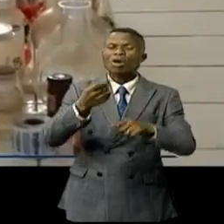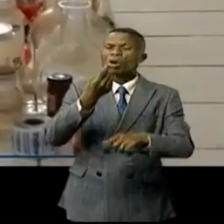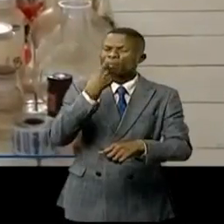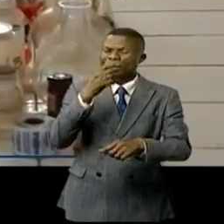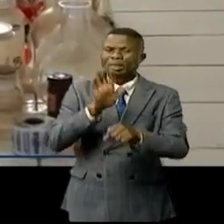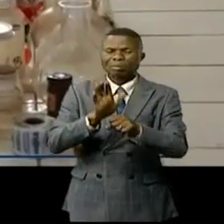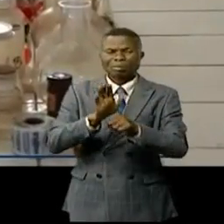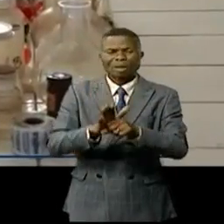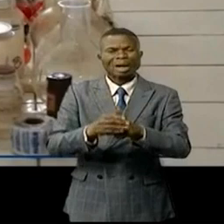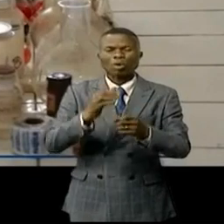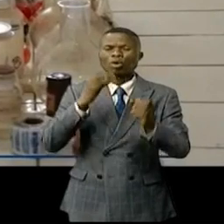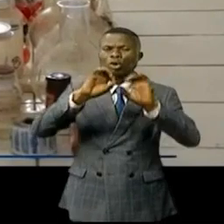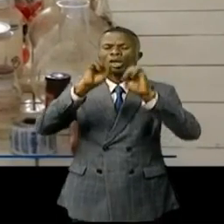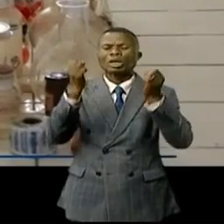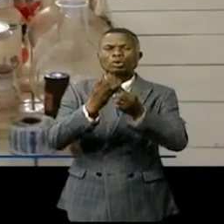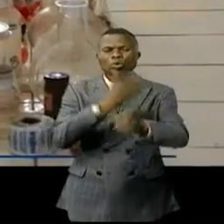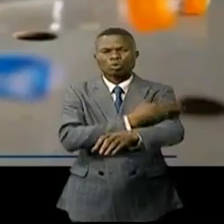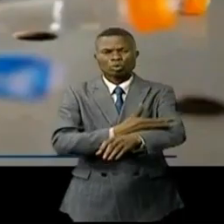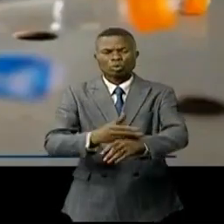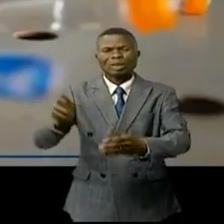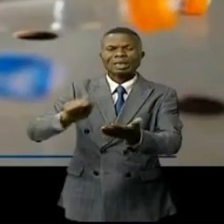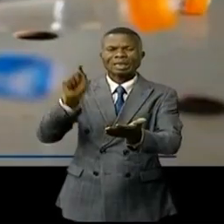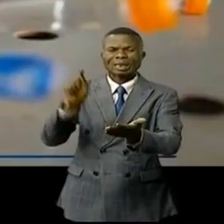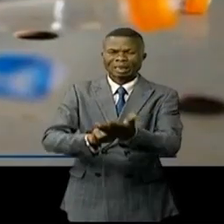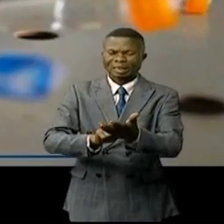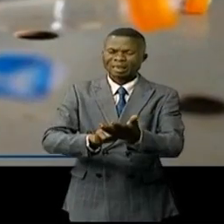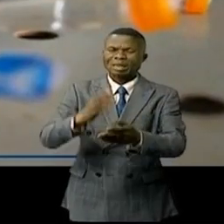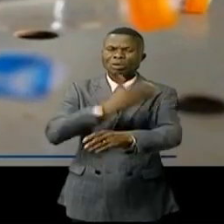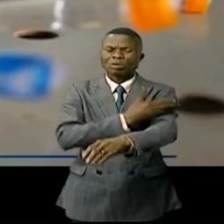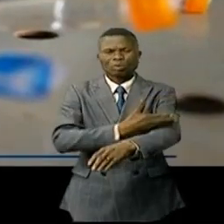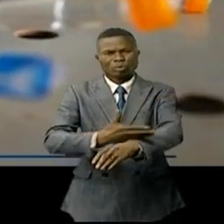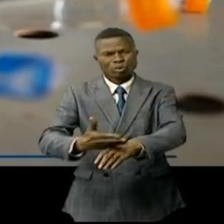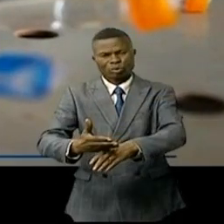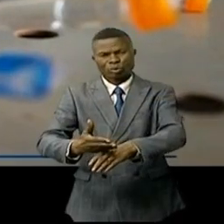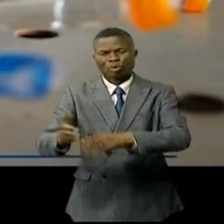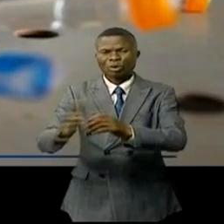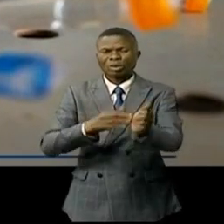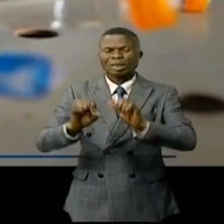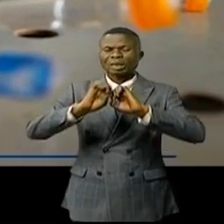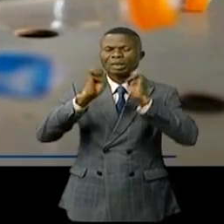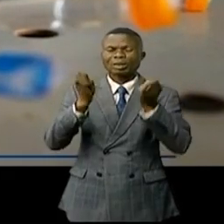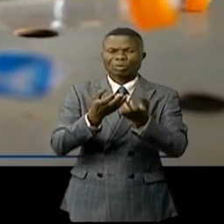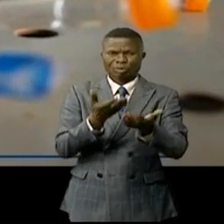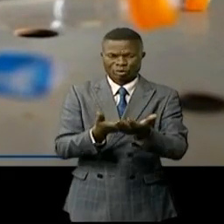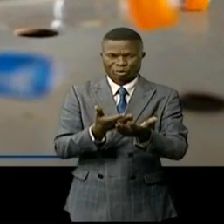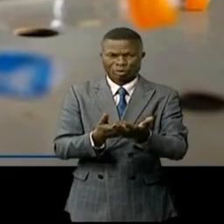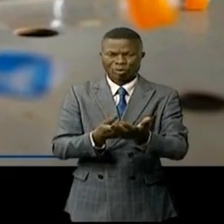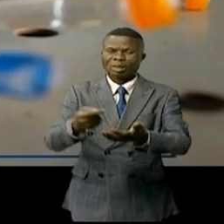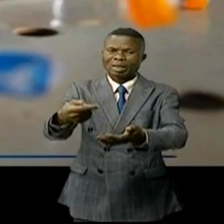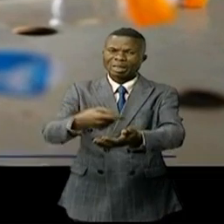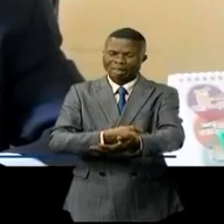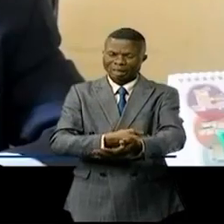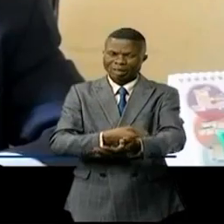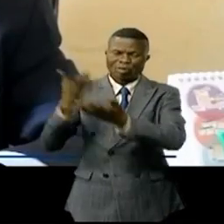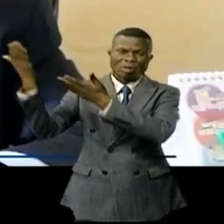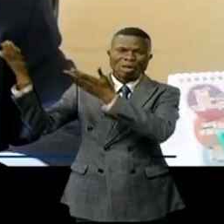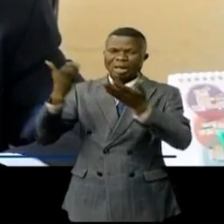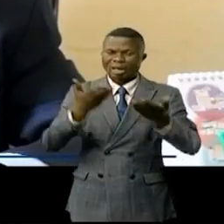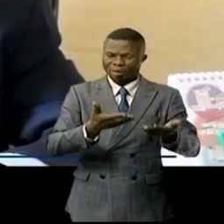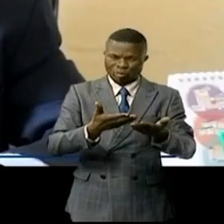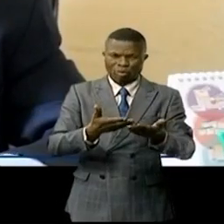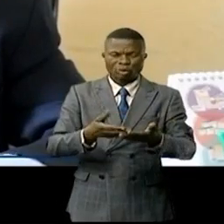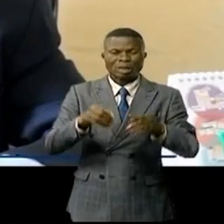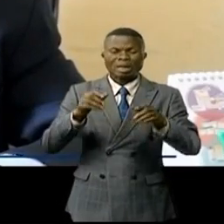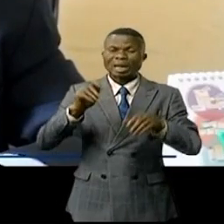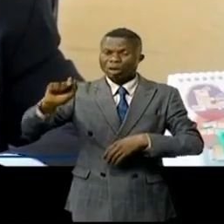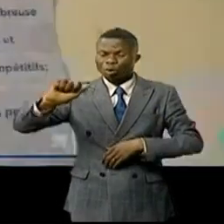bénéficient de l'exonération de taxes et impôts, situation à la base du bradage du prix des liquides de perfusion importés, confirme le directeur